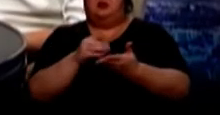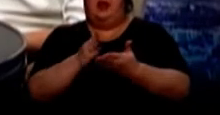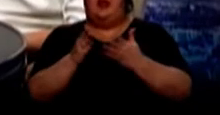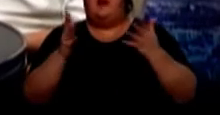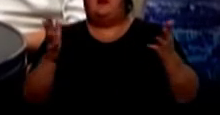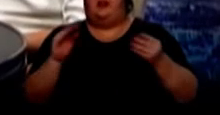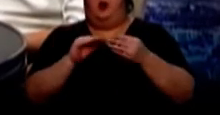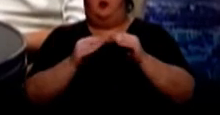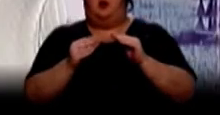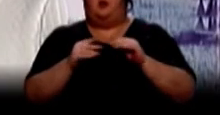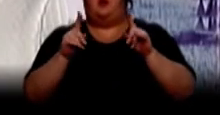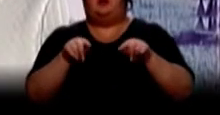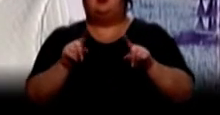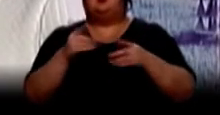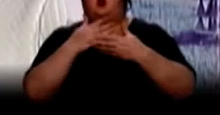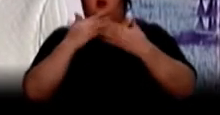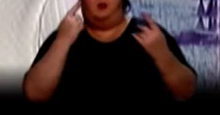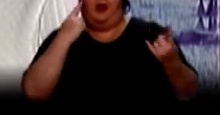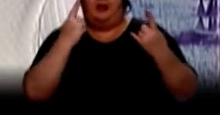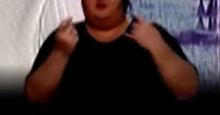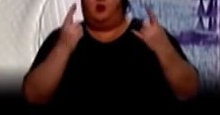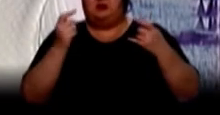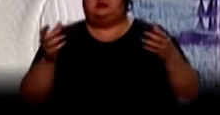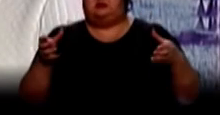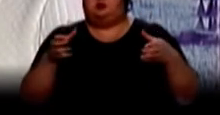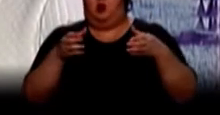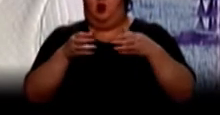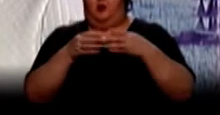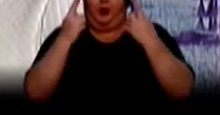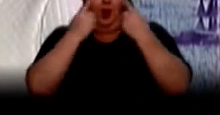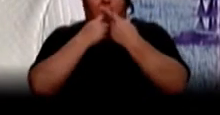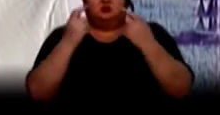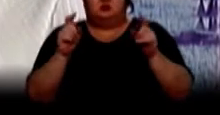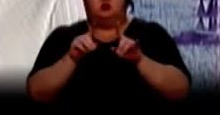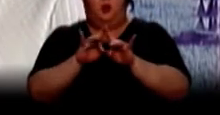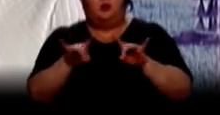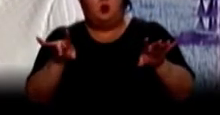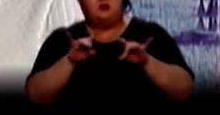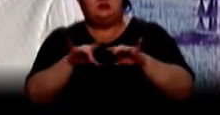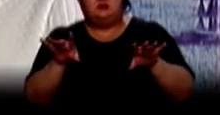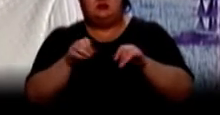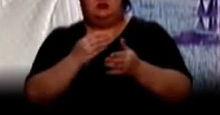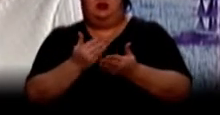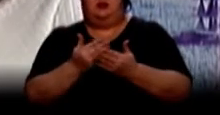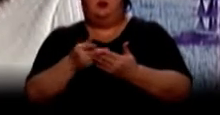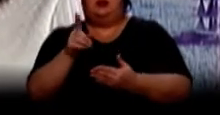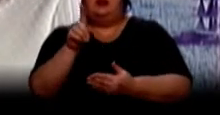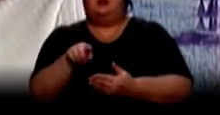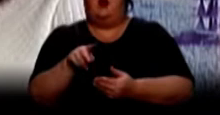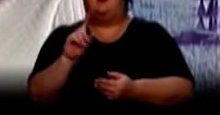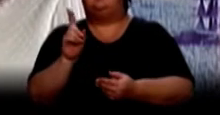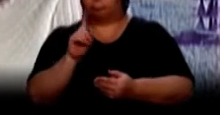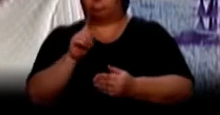те, що немає інформаційної кампанії для населення, щоб роз'яснити, наприклад, навіть як,